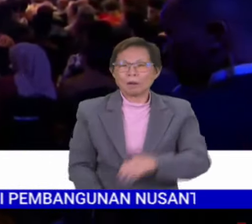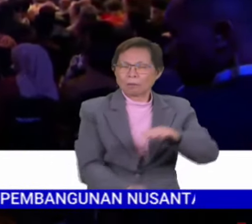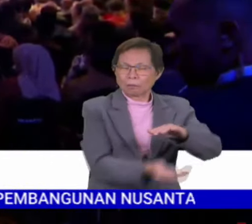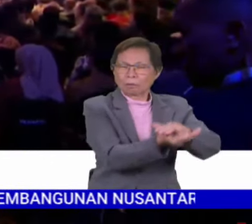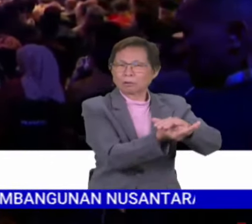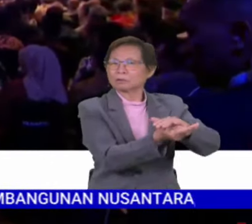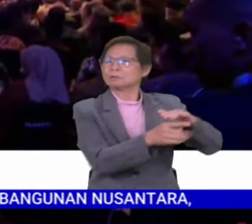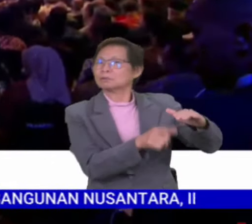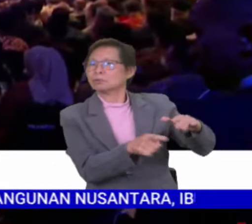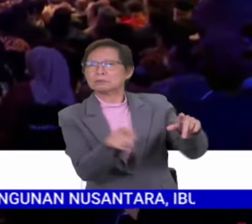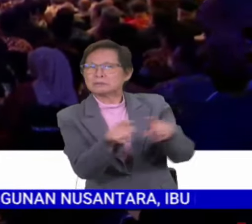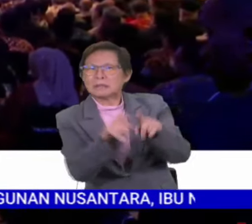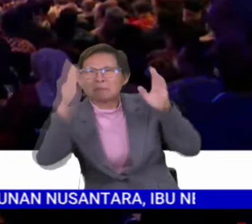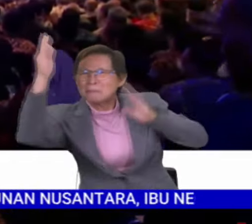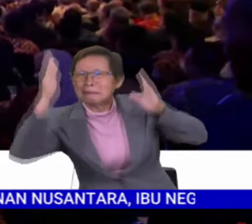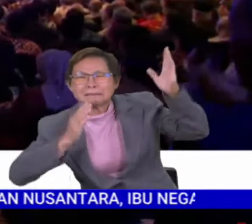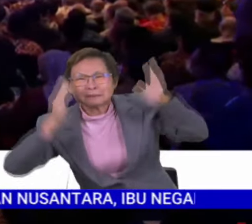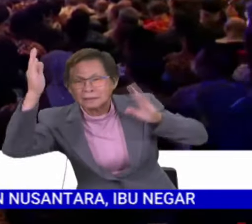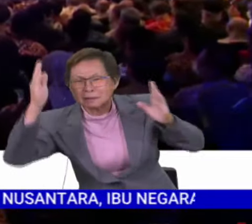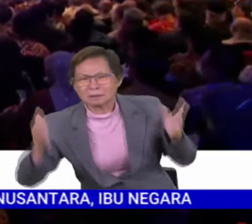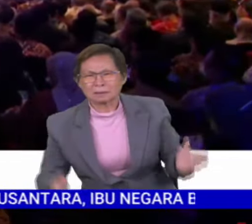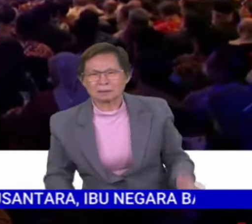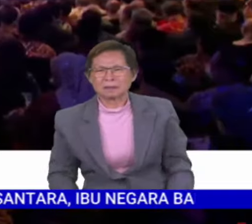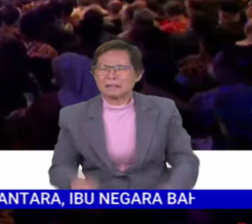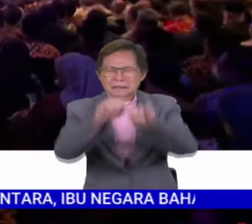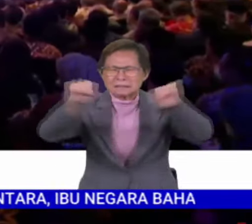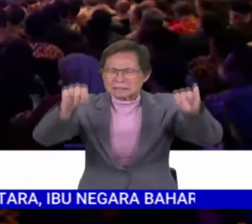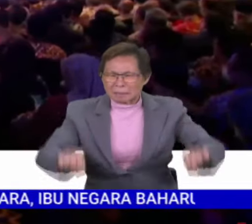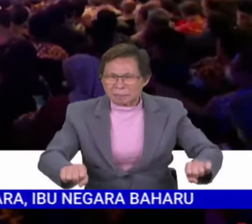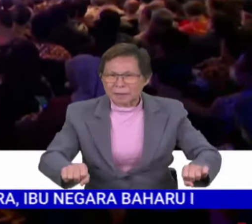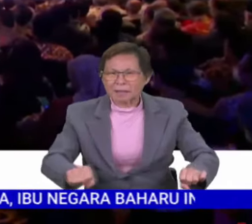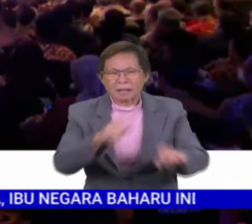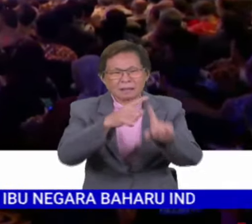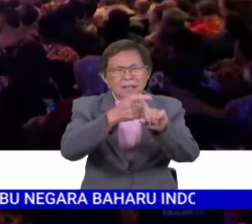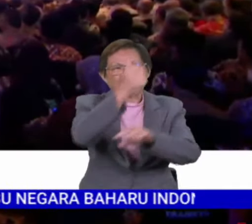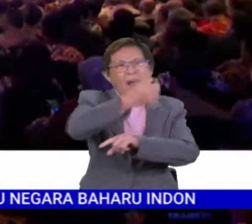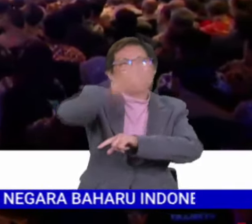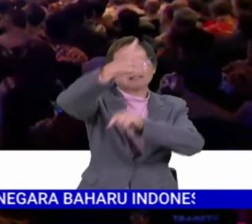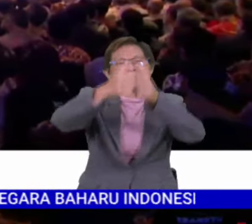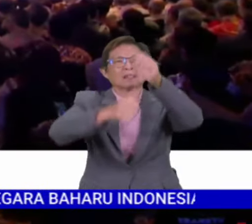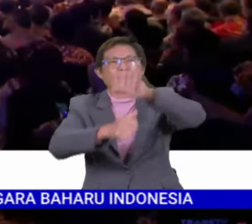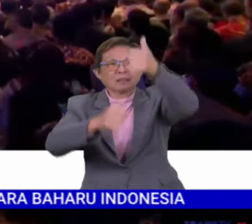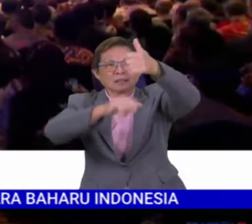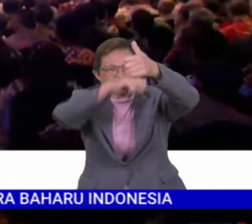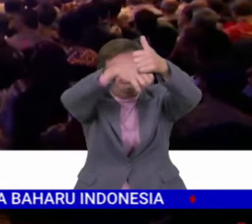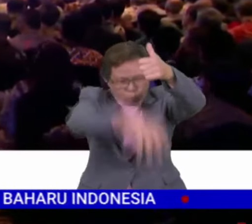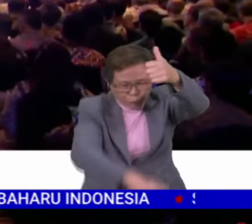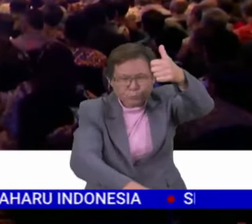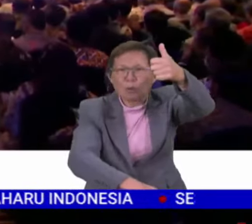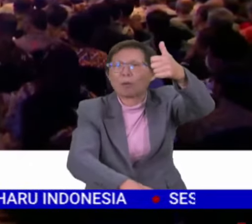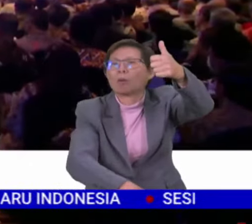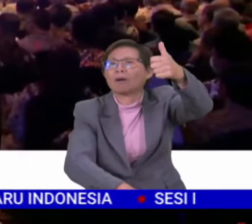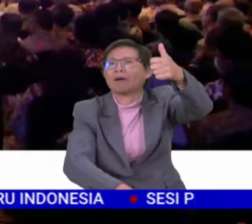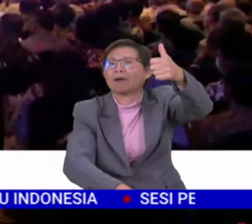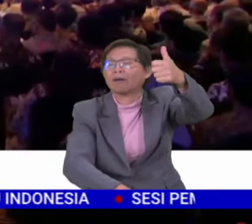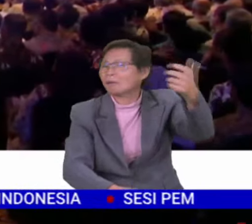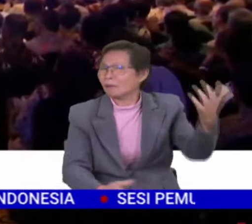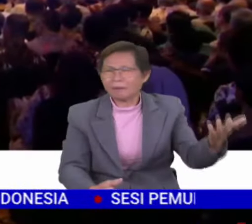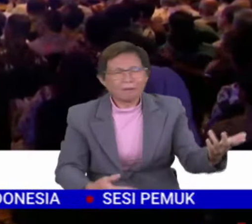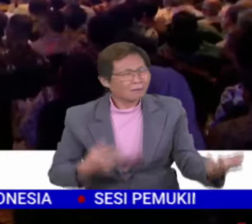Corruption itu, seperti juga di Malaysia, itu sistemik. Ya. Dari atas sampai ke bawah.